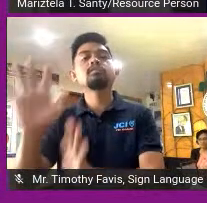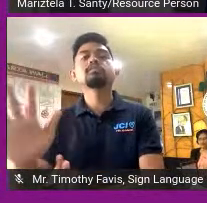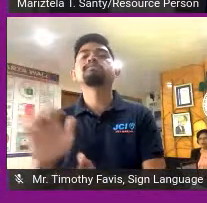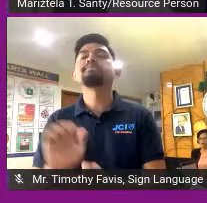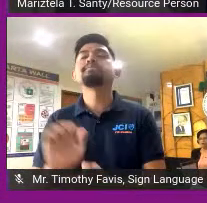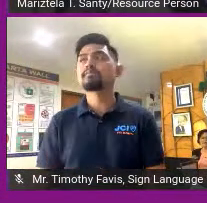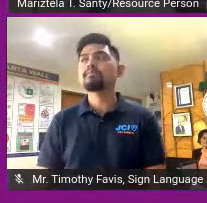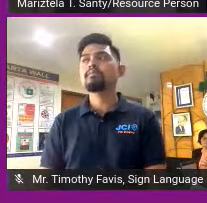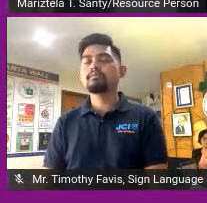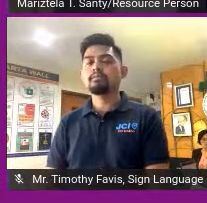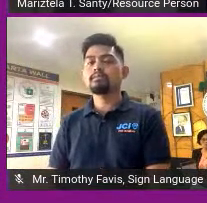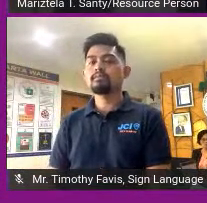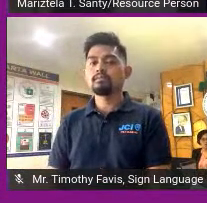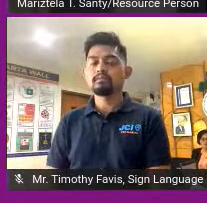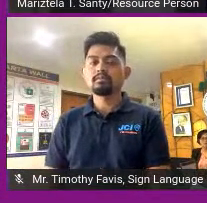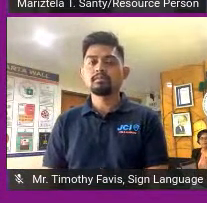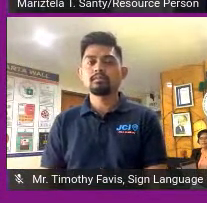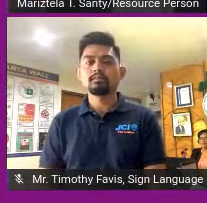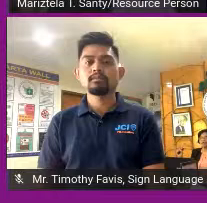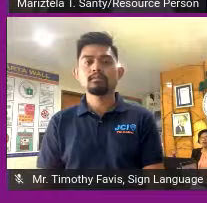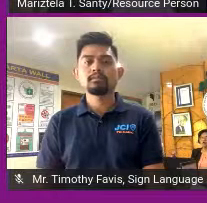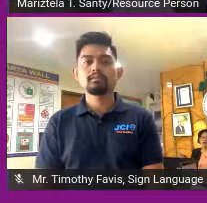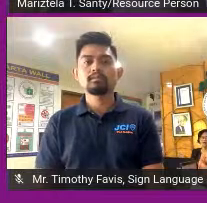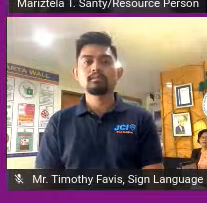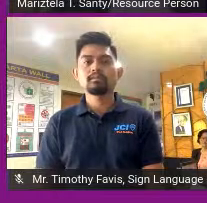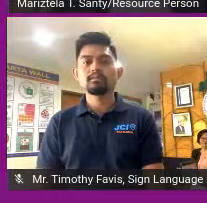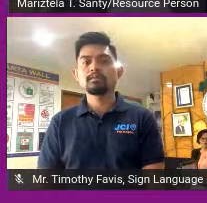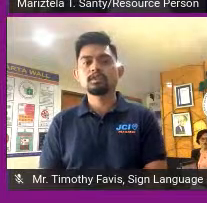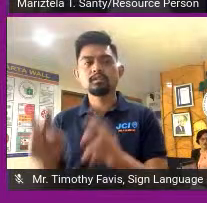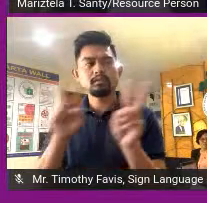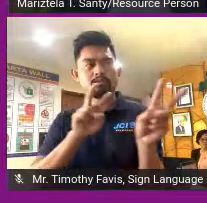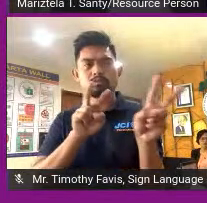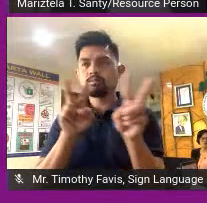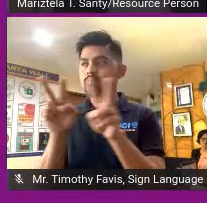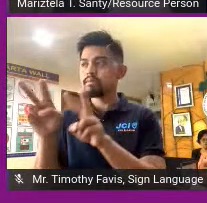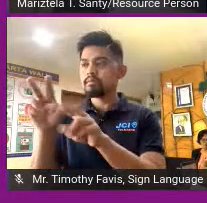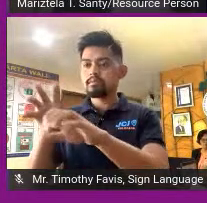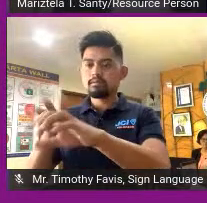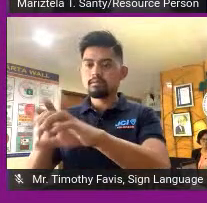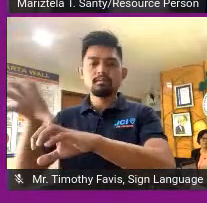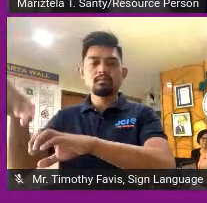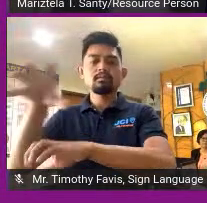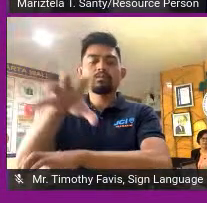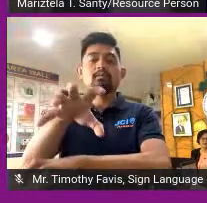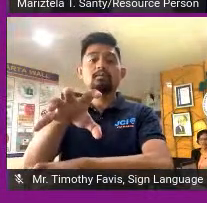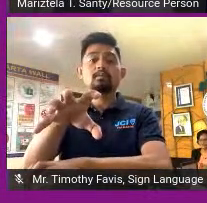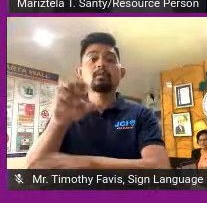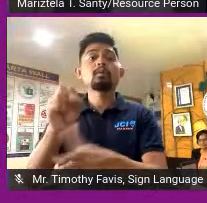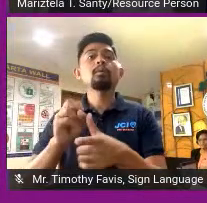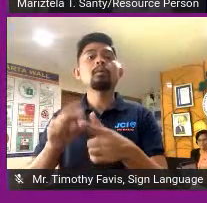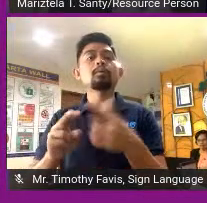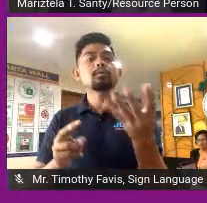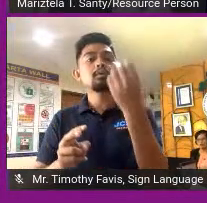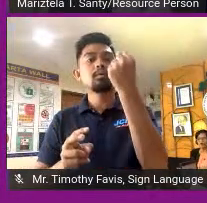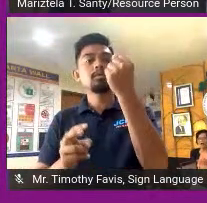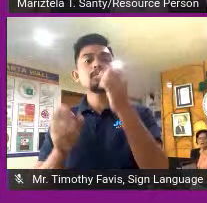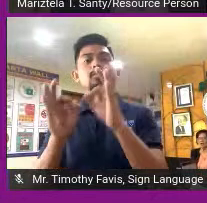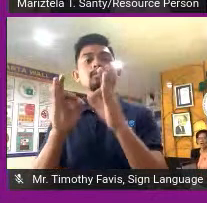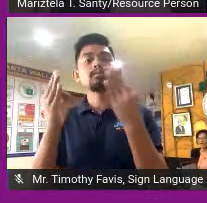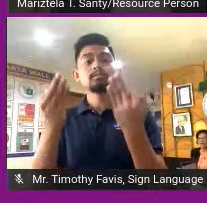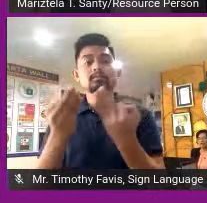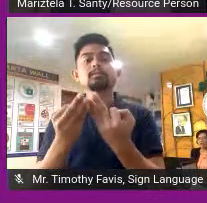natin ang gobyerno na maalis ito. Kasi look around your neighbors and your own family. Existing pa po